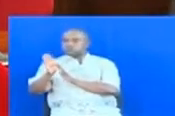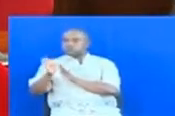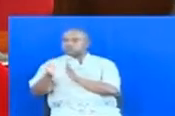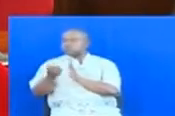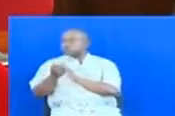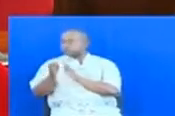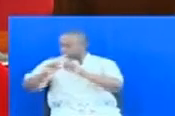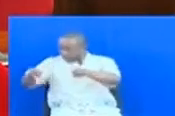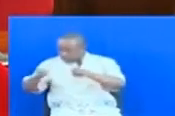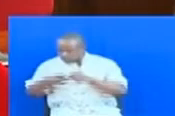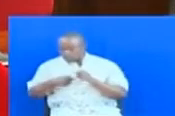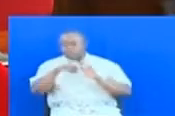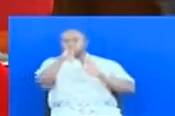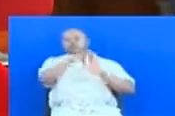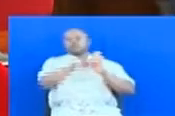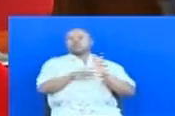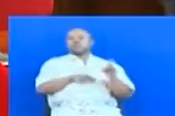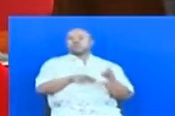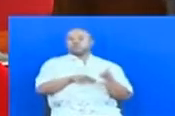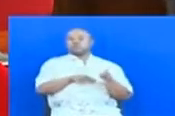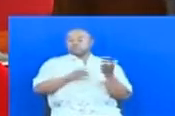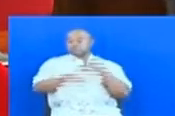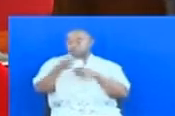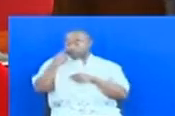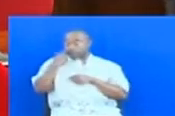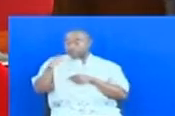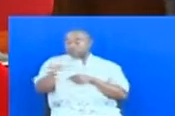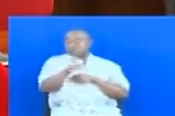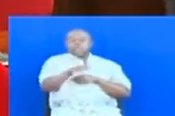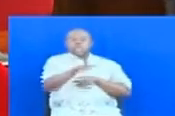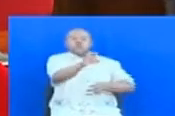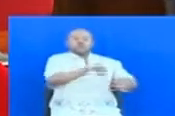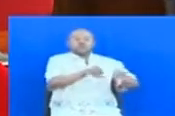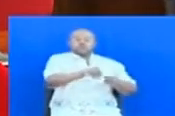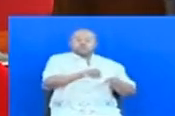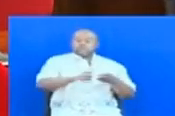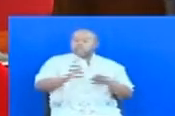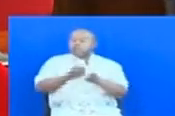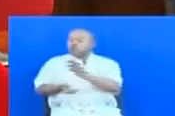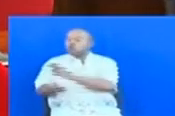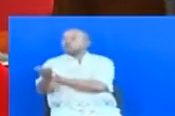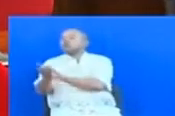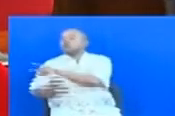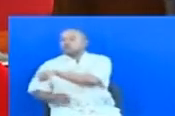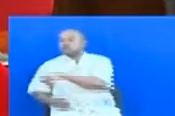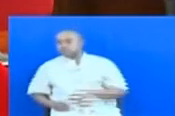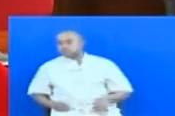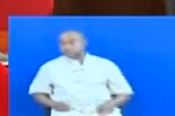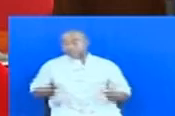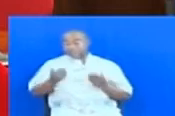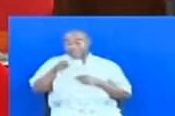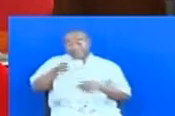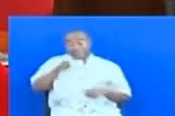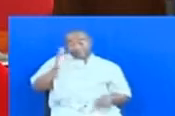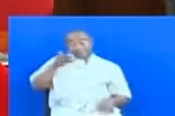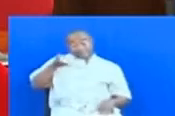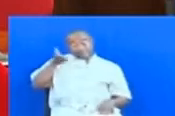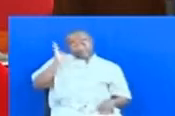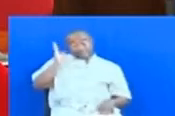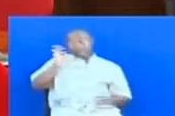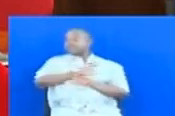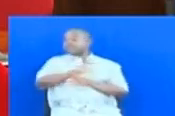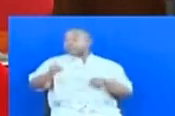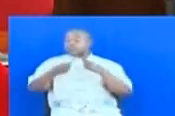na utaratibu, kwamba kwa mazingira tu ya kifisadi na rushwa mbalimbali. Katika hilo serikali kwamba